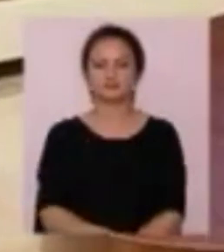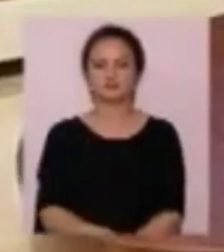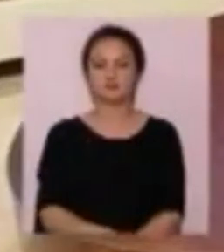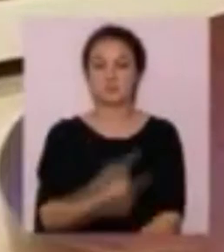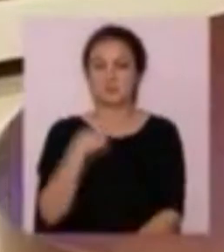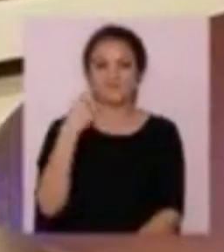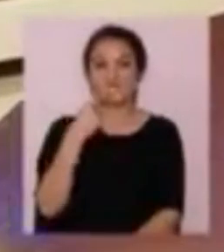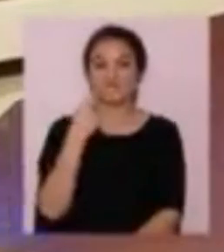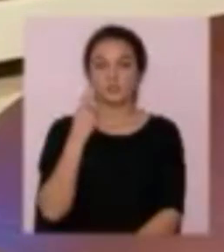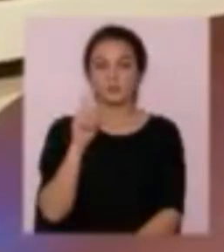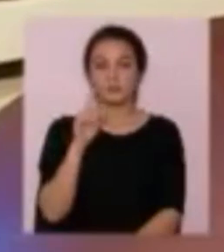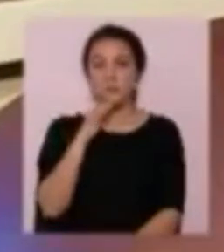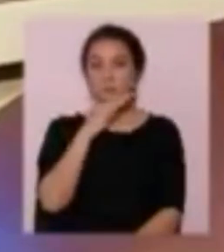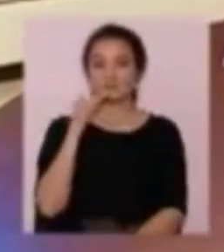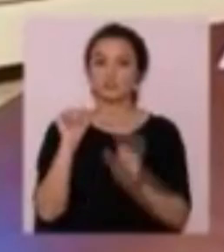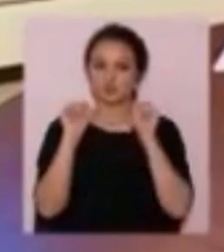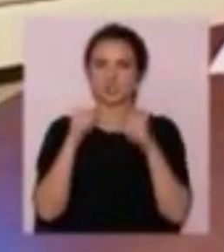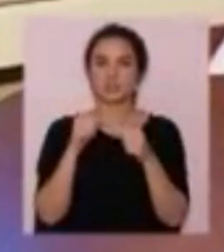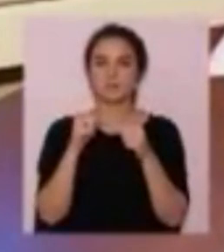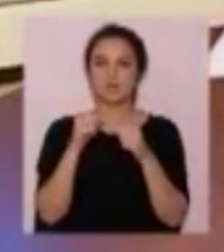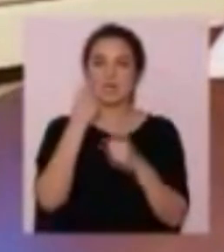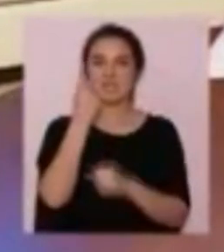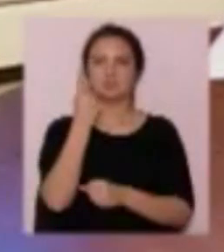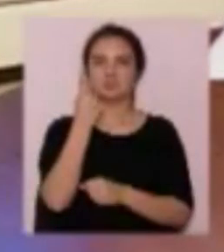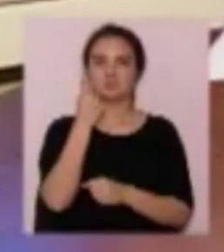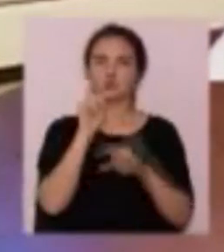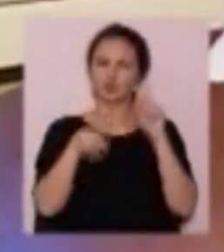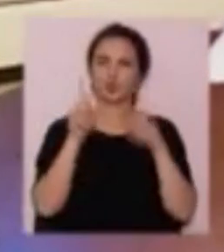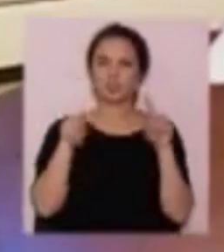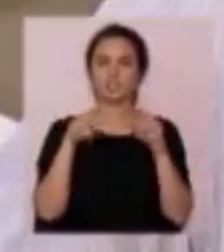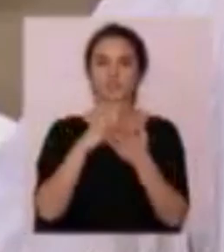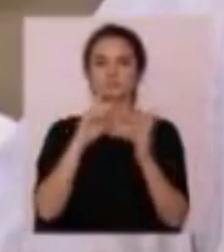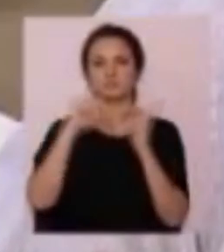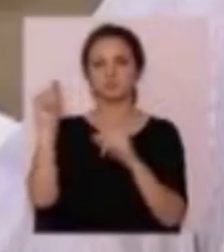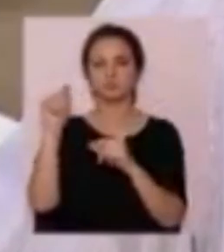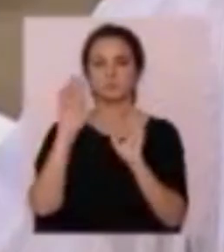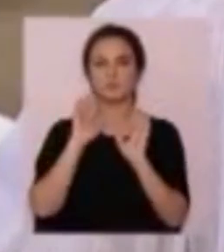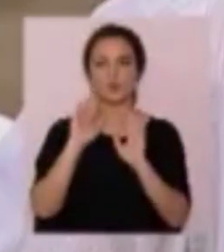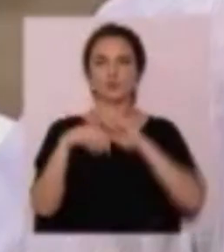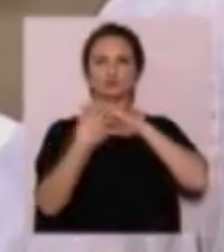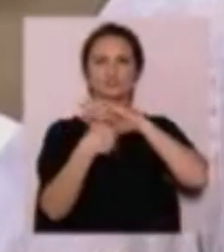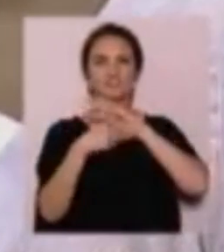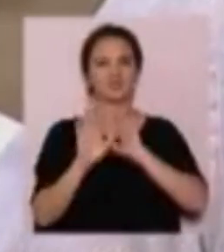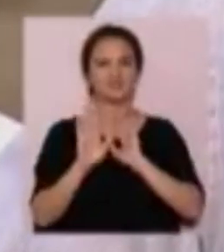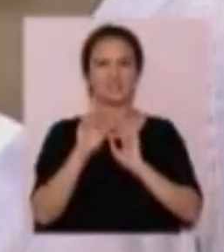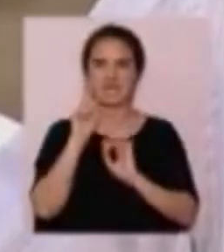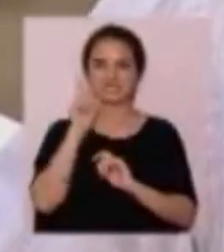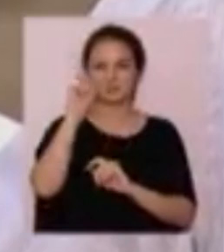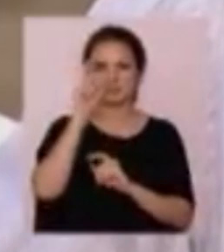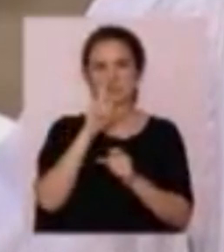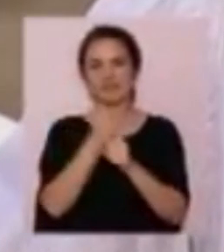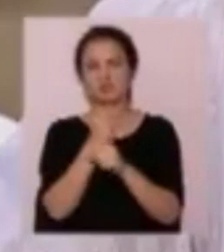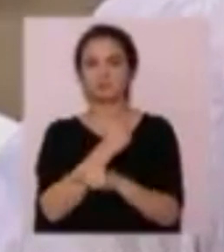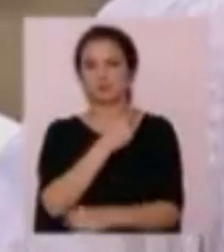იმას ვიტყვი, რომ ბევრი შეიძლება მართლა ერთი ზოგიერთები მიდიან, რომ მუშაურობა რაღაცა და ახალგაზრდა ბიჭი